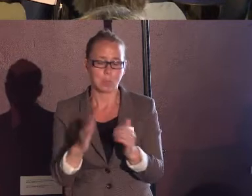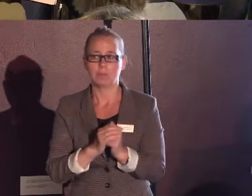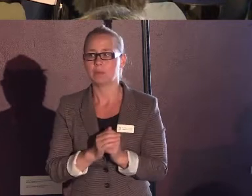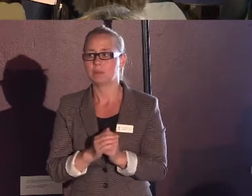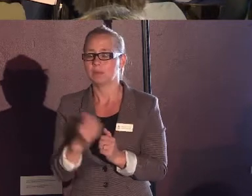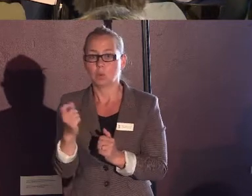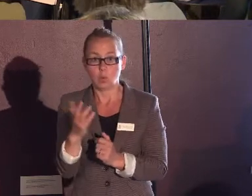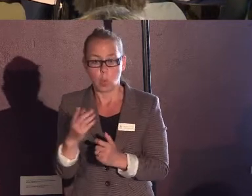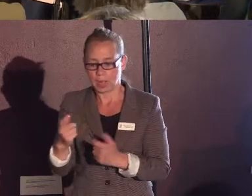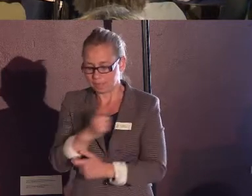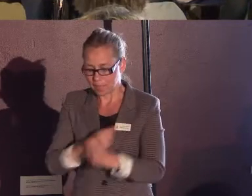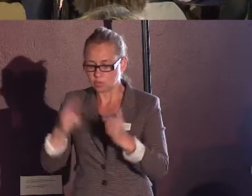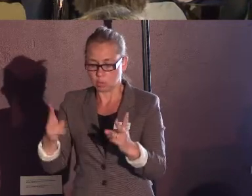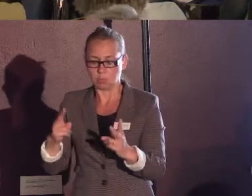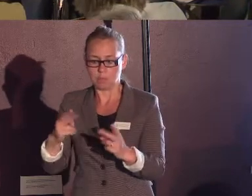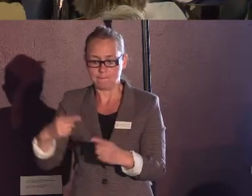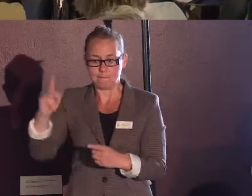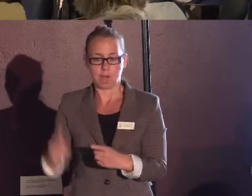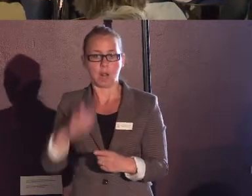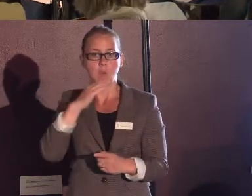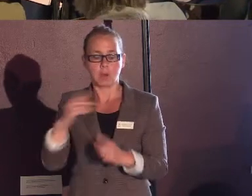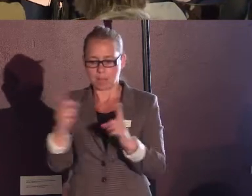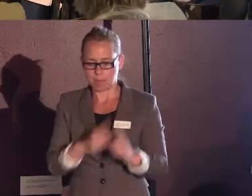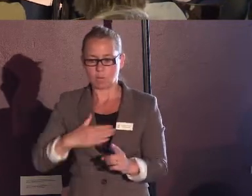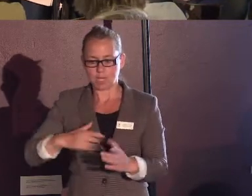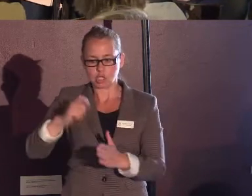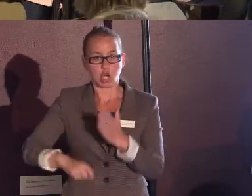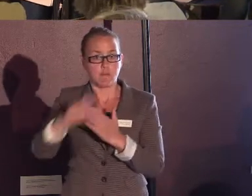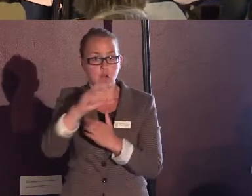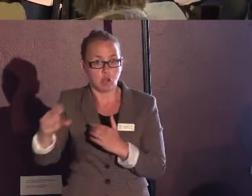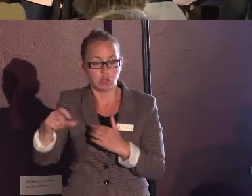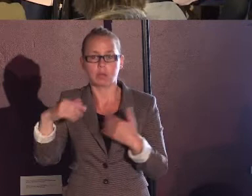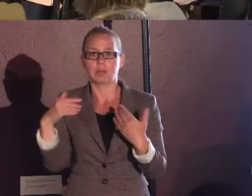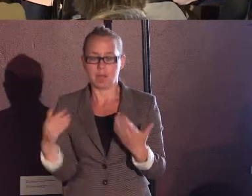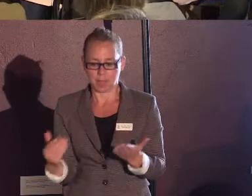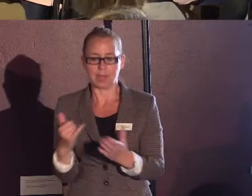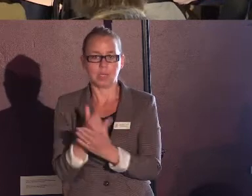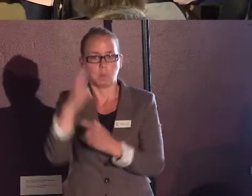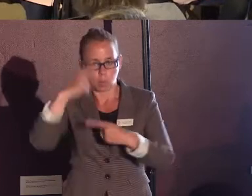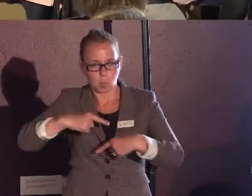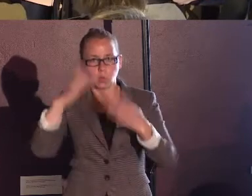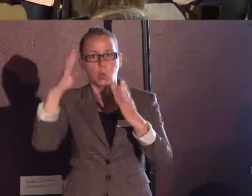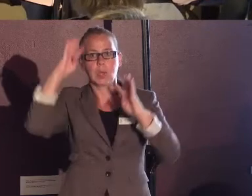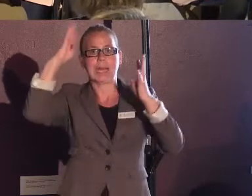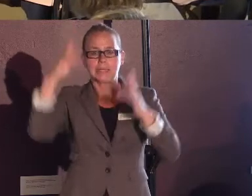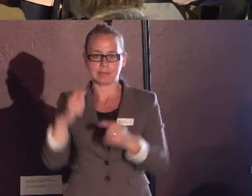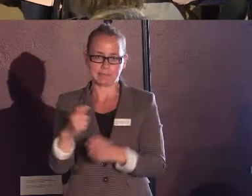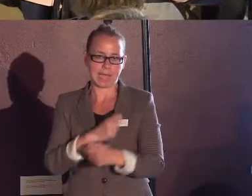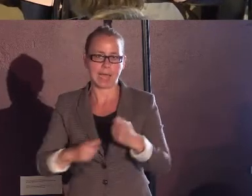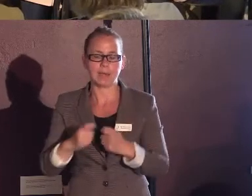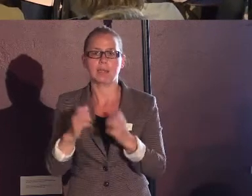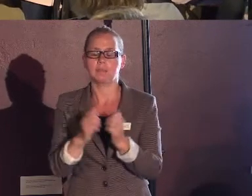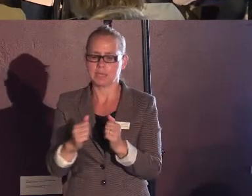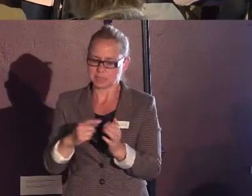några näringar som framförallt unga människor vill starta verksamheter inom, så är det inom kulturella och kreativa näringar, med